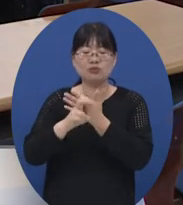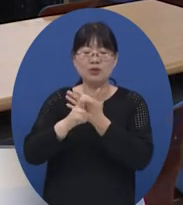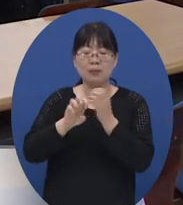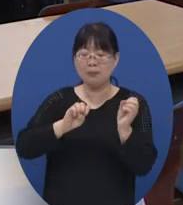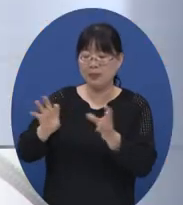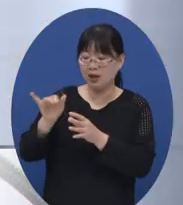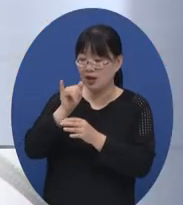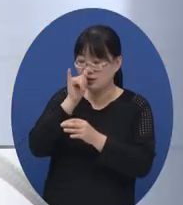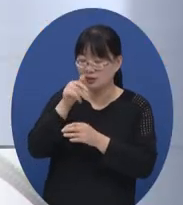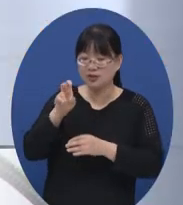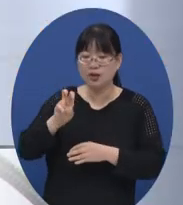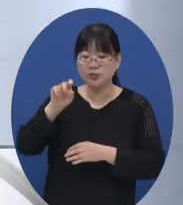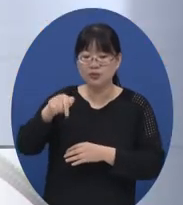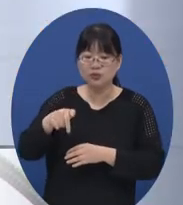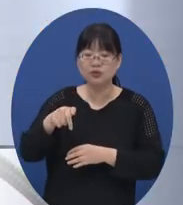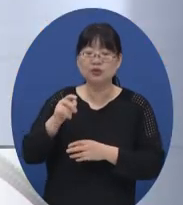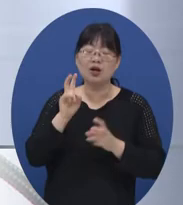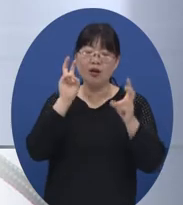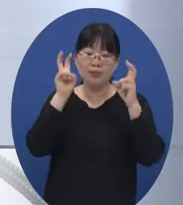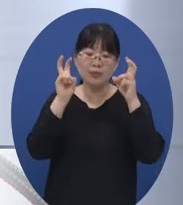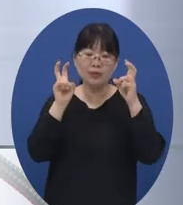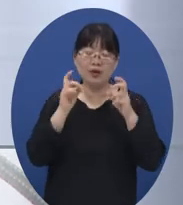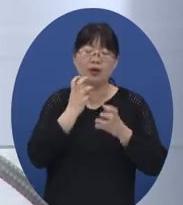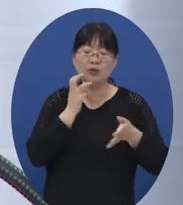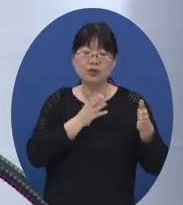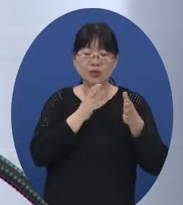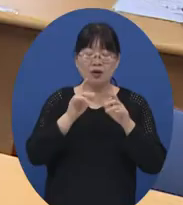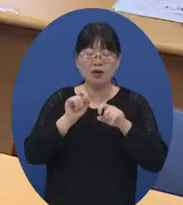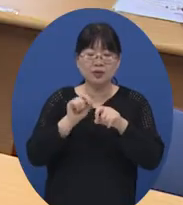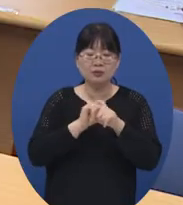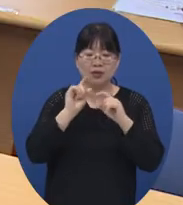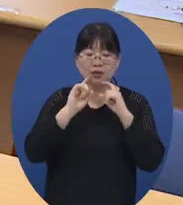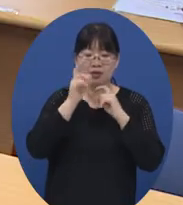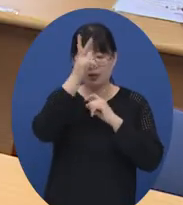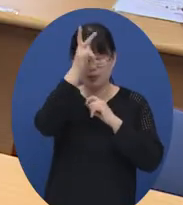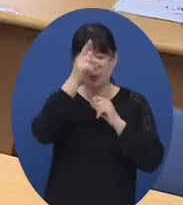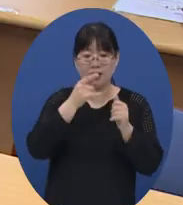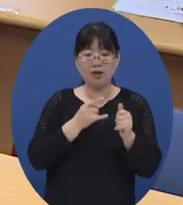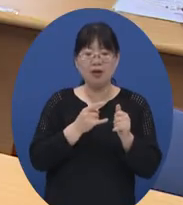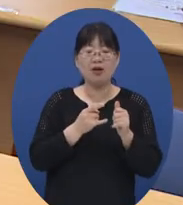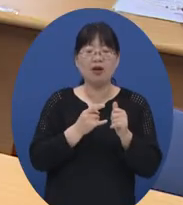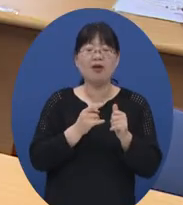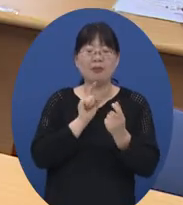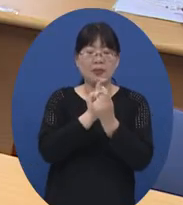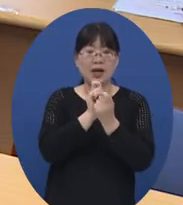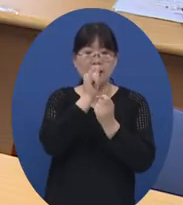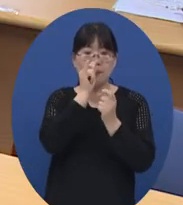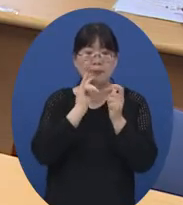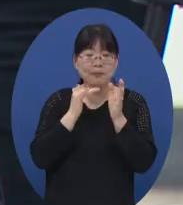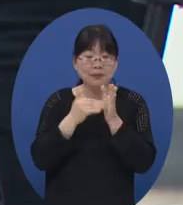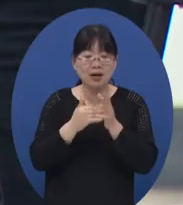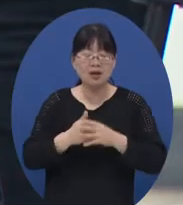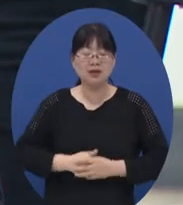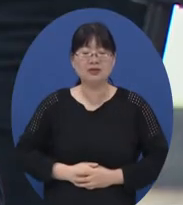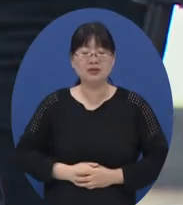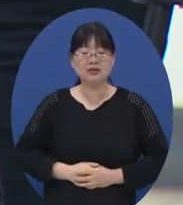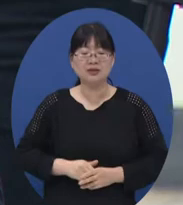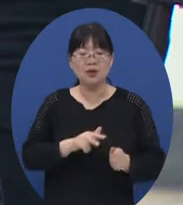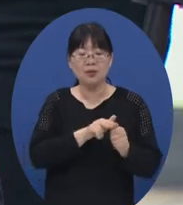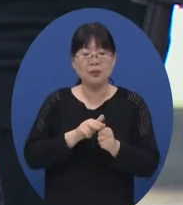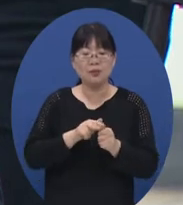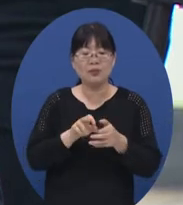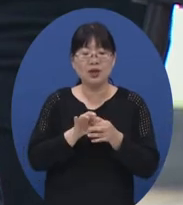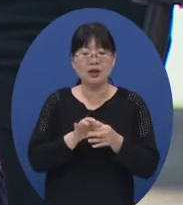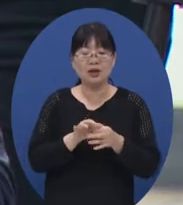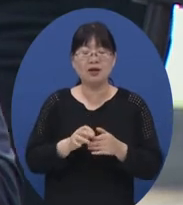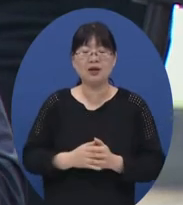이렇듯 불법으로 배출한 섬유 염색 업체들이 경기도 특별사법 경찰단 수사에 대거 적발됐습니다. 제보를